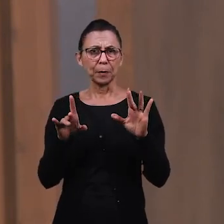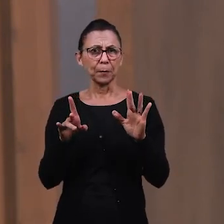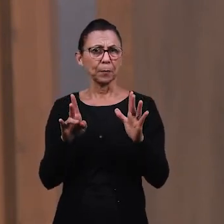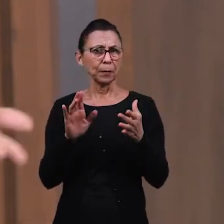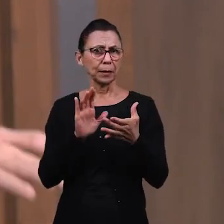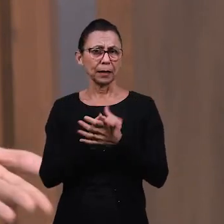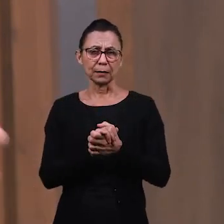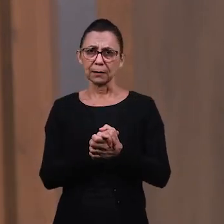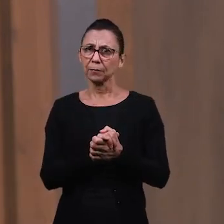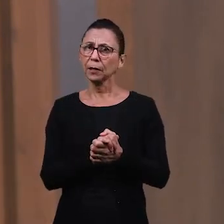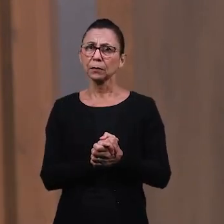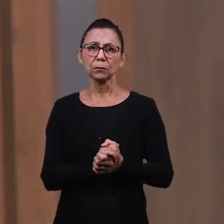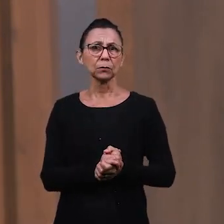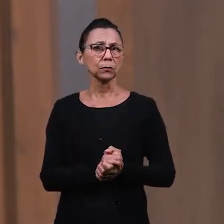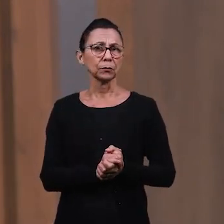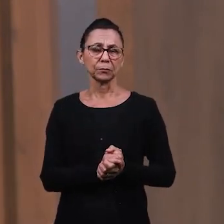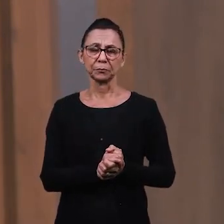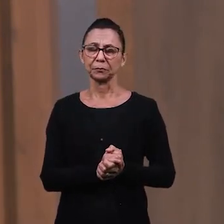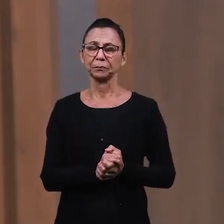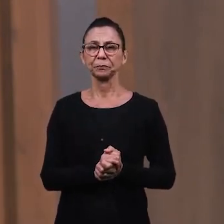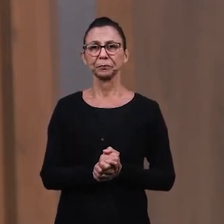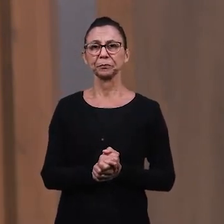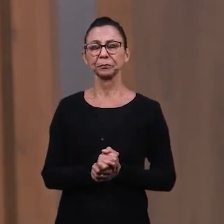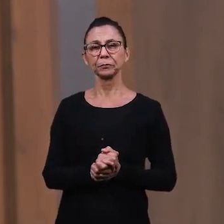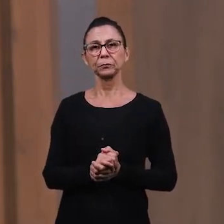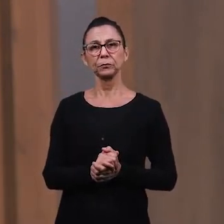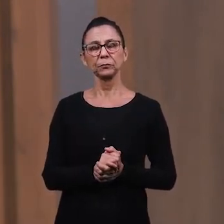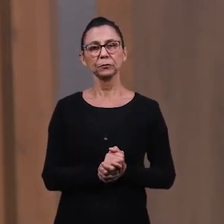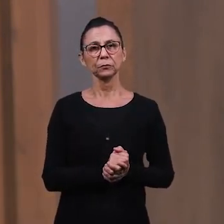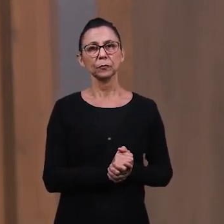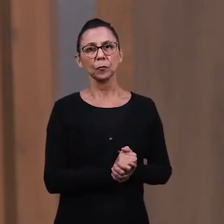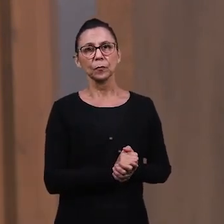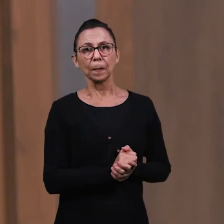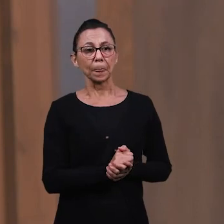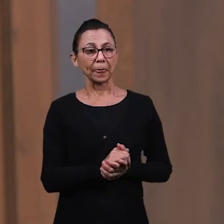nouveaux habits à tout le monde. Des habits nuptiaux qui étaient